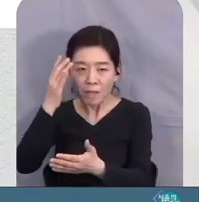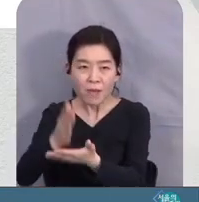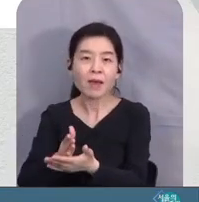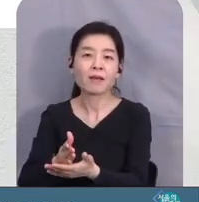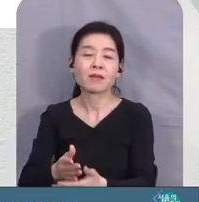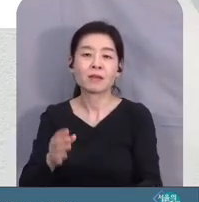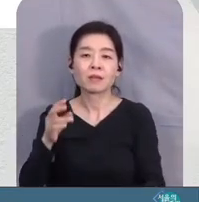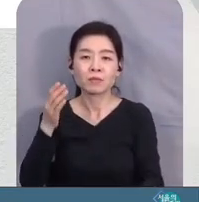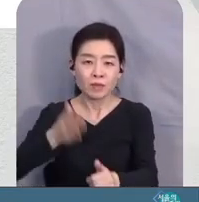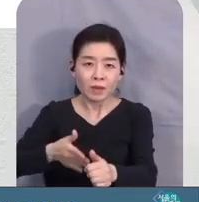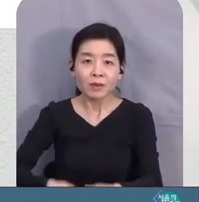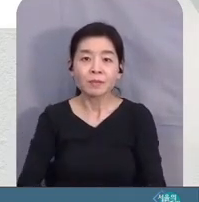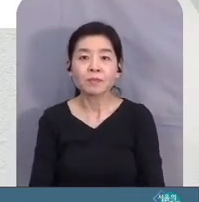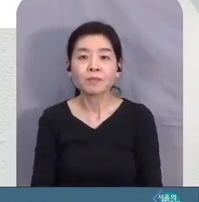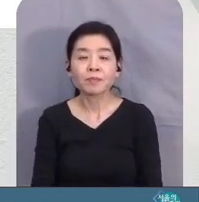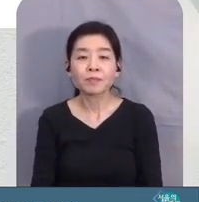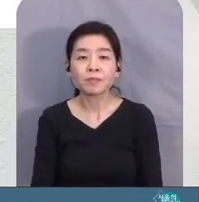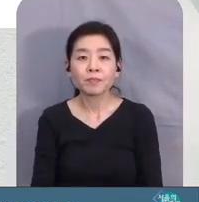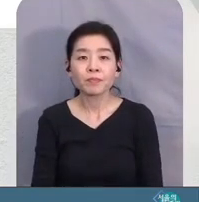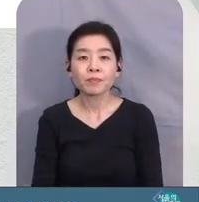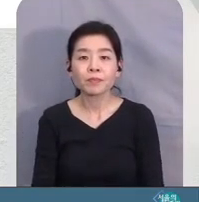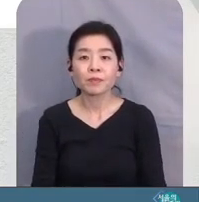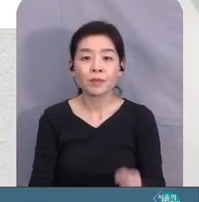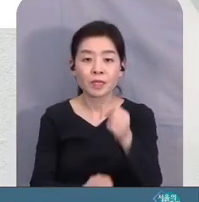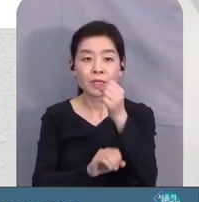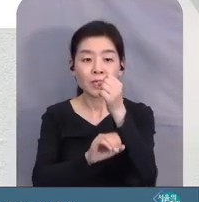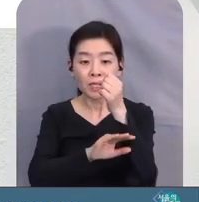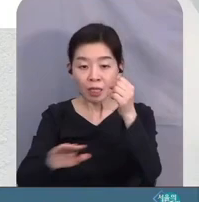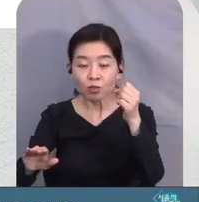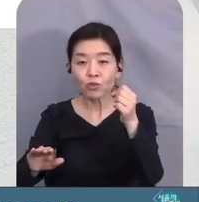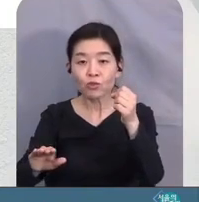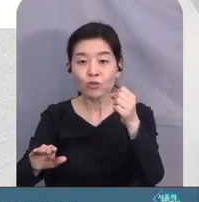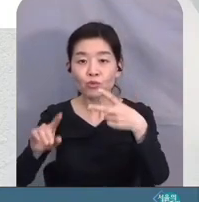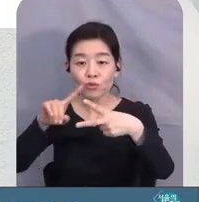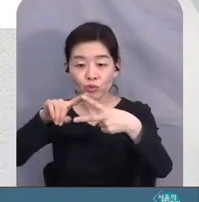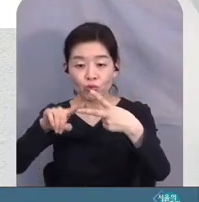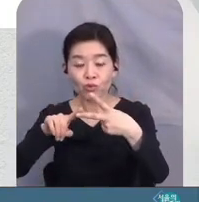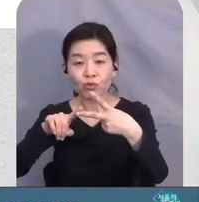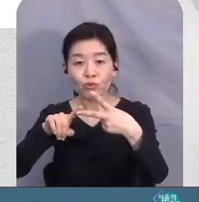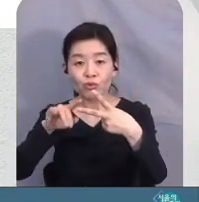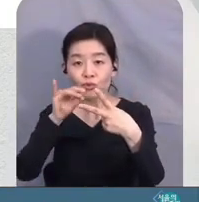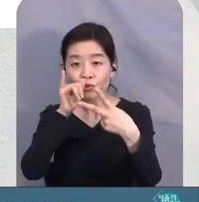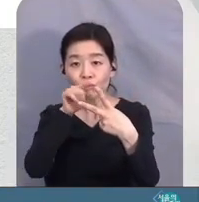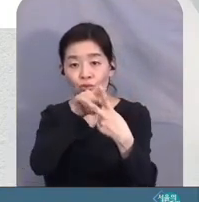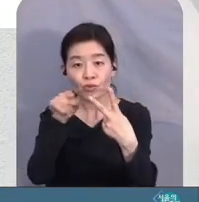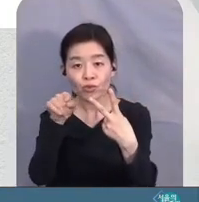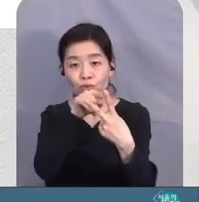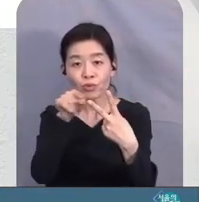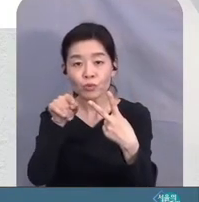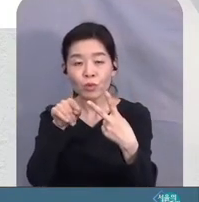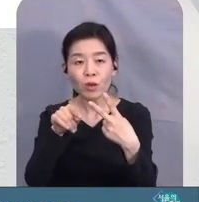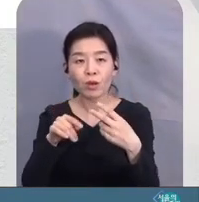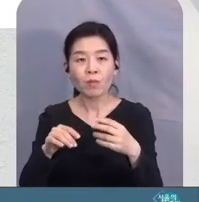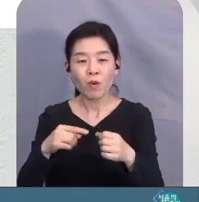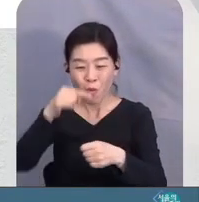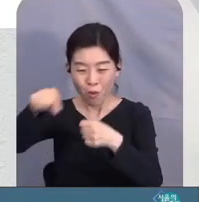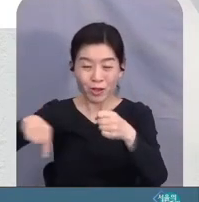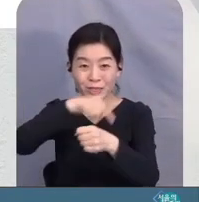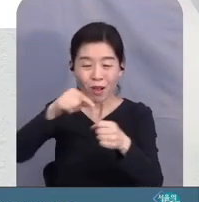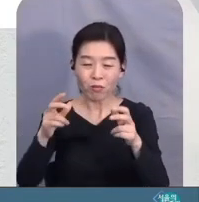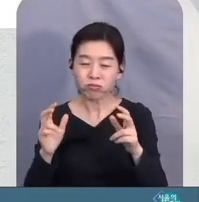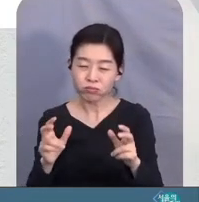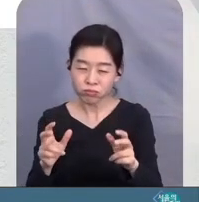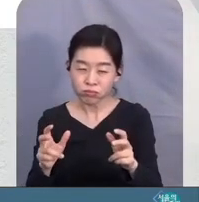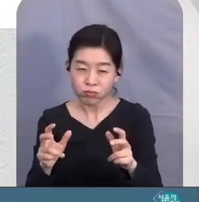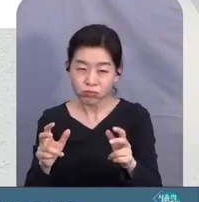아니, 보세요. 규제 기준이라고 두 가지 나왔는데 자세히 보시면 그냥 가동원전 중에